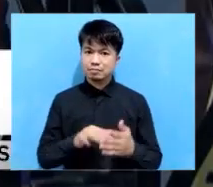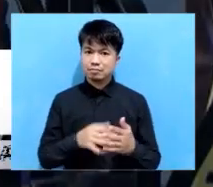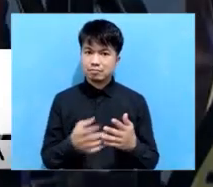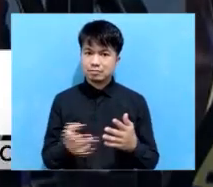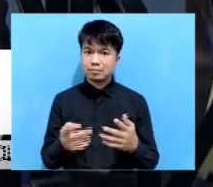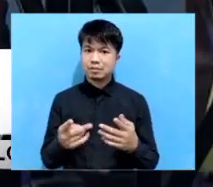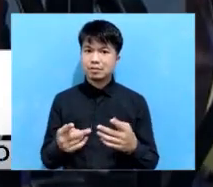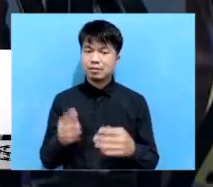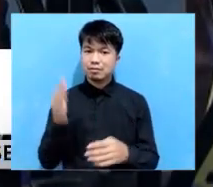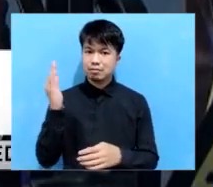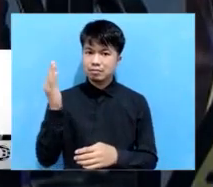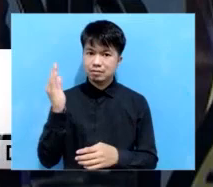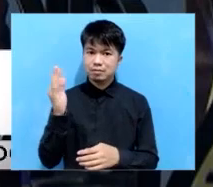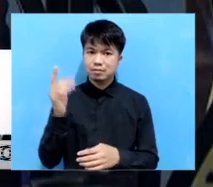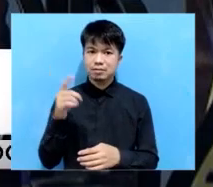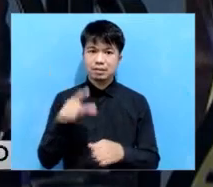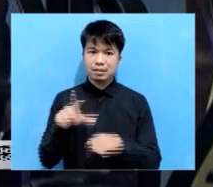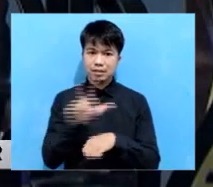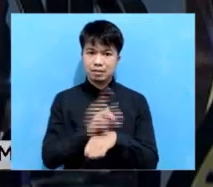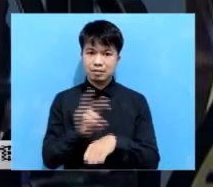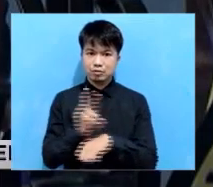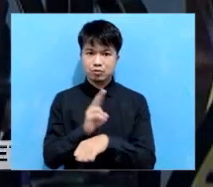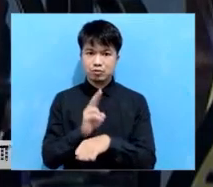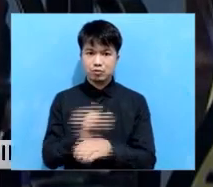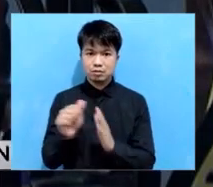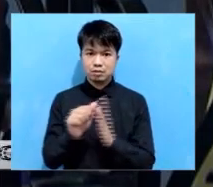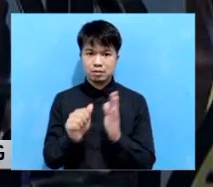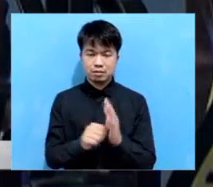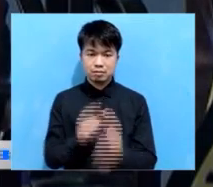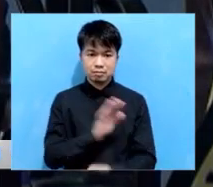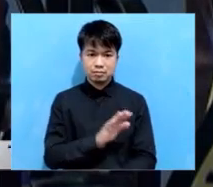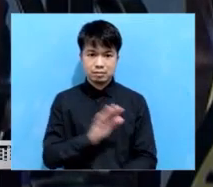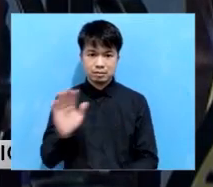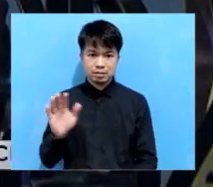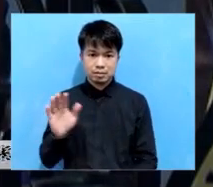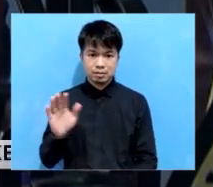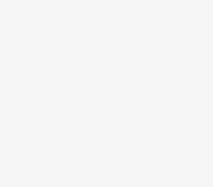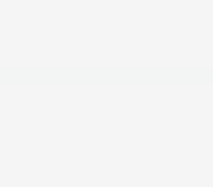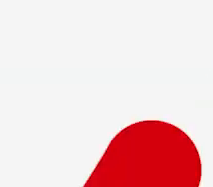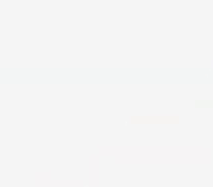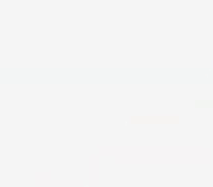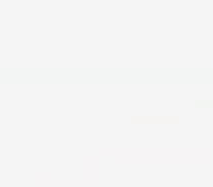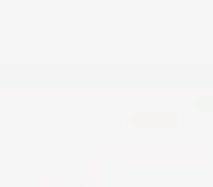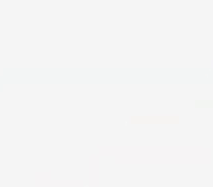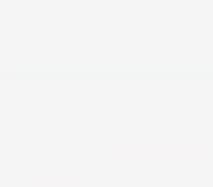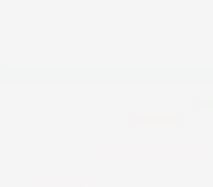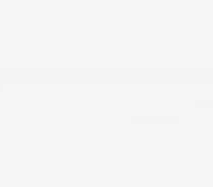sa Land Use Act. Nagbabalita mula sa Frontline, Camille Samonte, News 5.